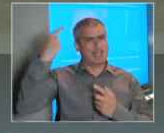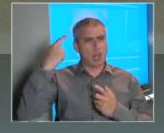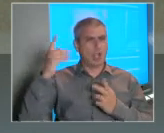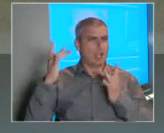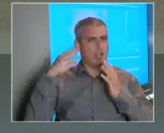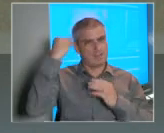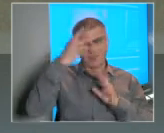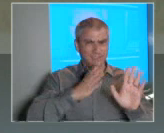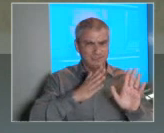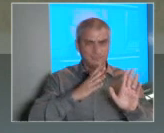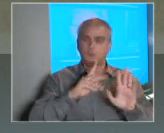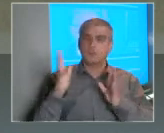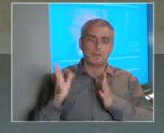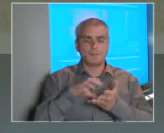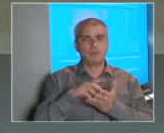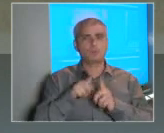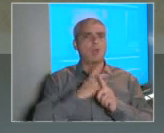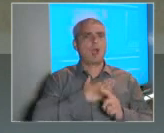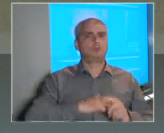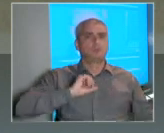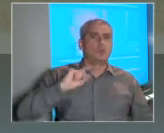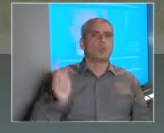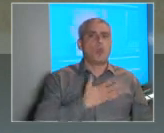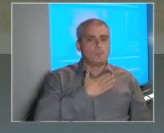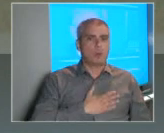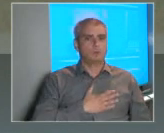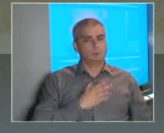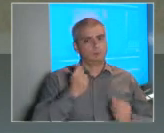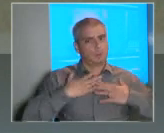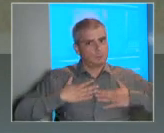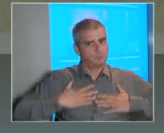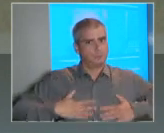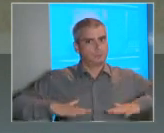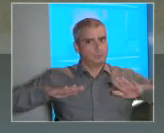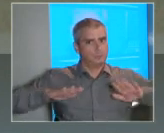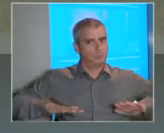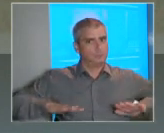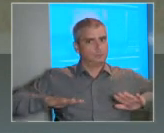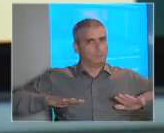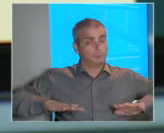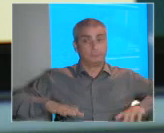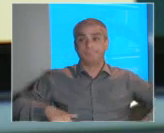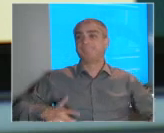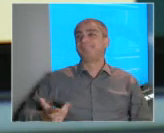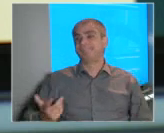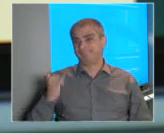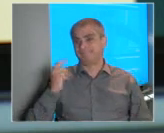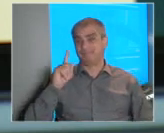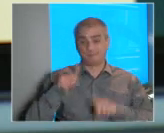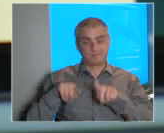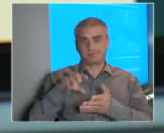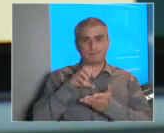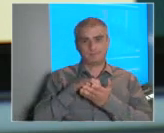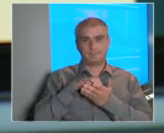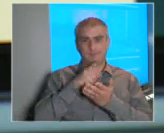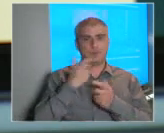מול הפלסטינים. למרכז זה איזשהו רצון של כולם טיפה להרגיע. כן, אבל תראה, לפעמים המרכז